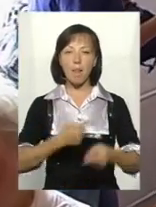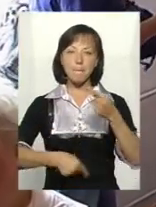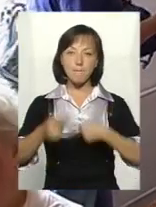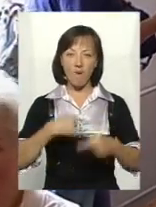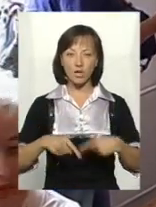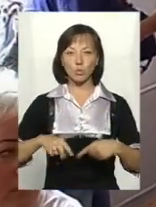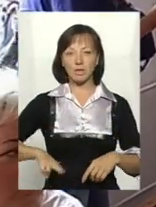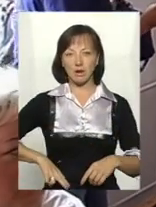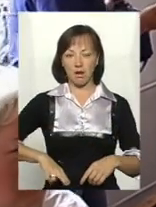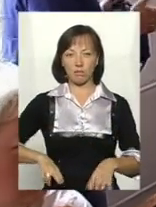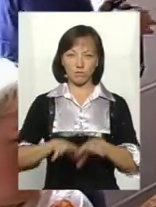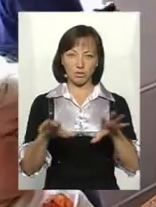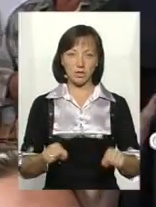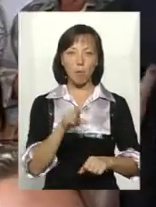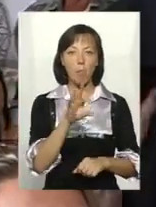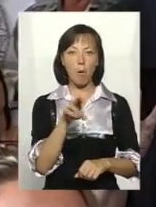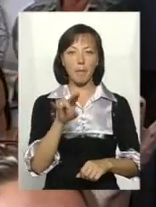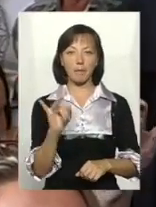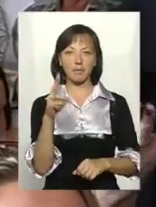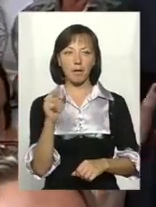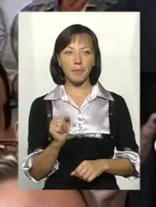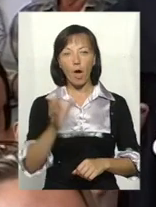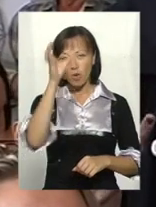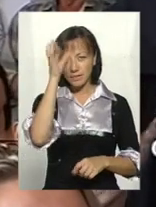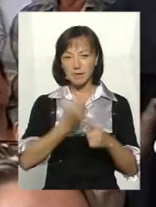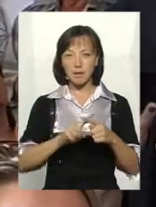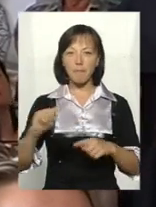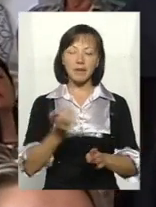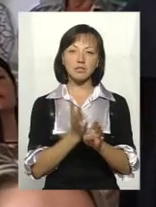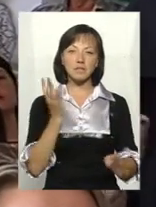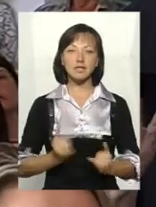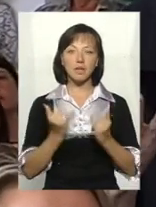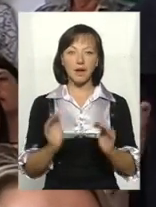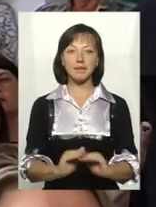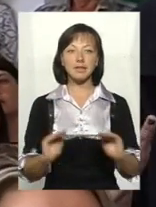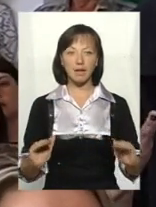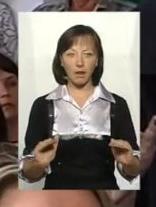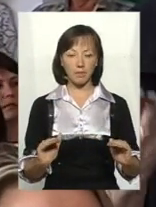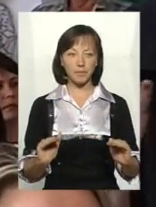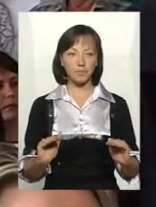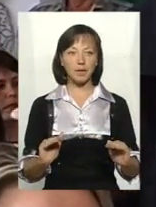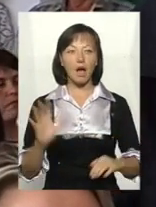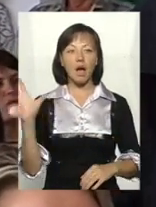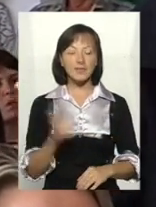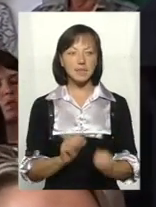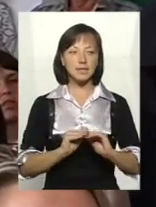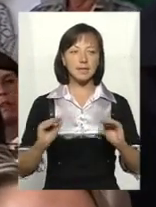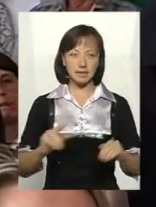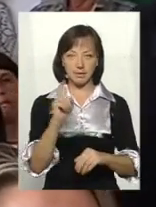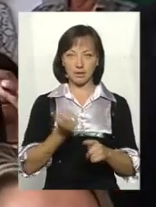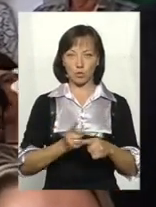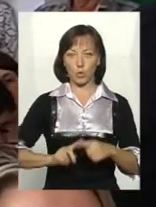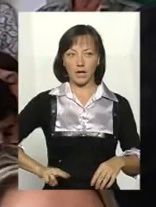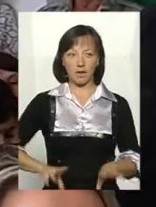Андрія Попика у директорське крісло. Освіта – це перш за все для учнів, для дітей, а всі діти за цього